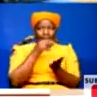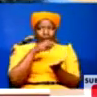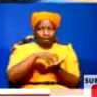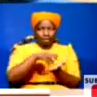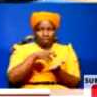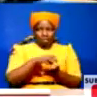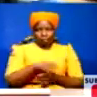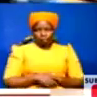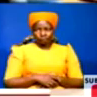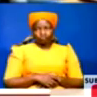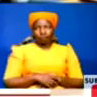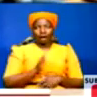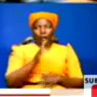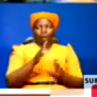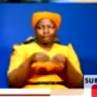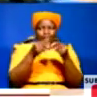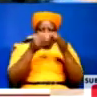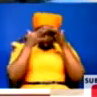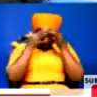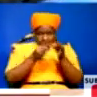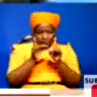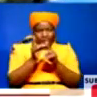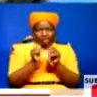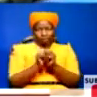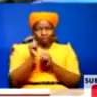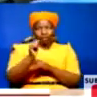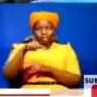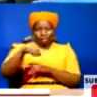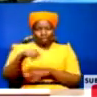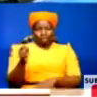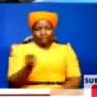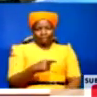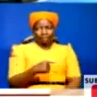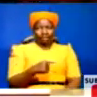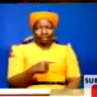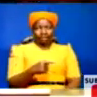tarehe 15 mwezi huu. Abdul Khair Mohamed, Darubini.